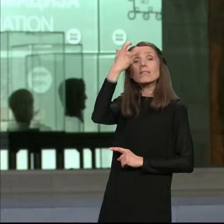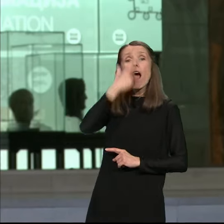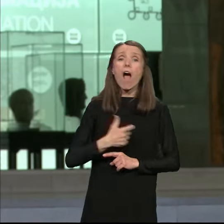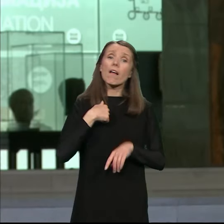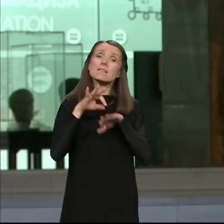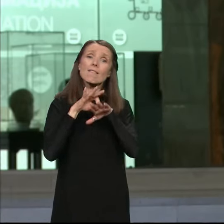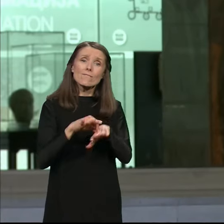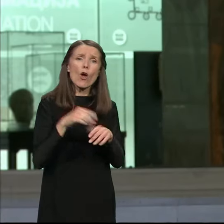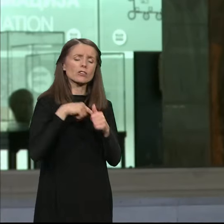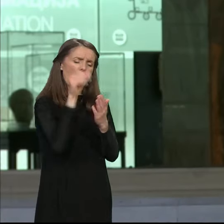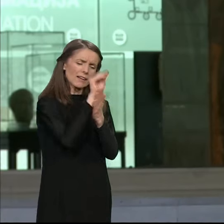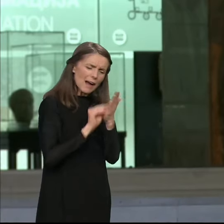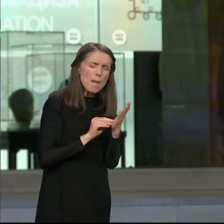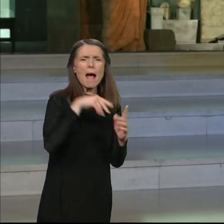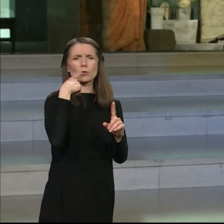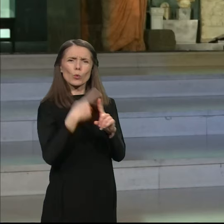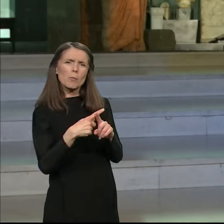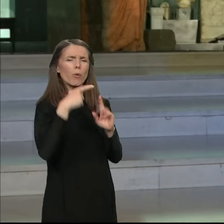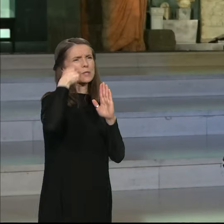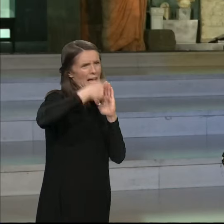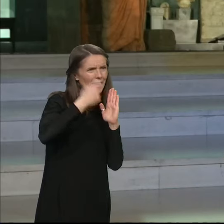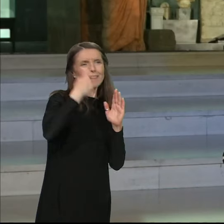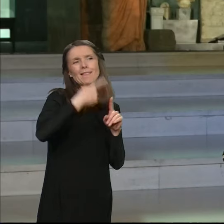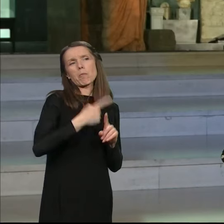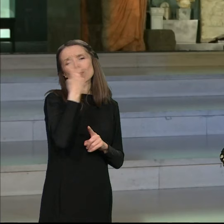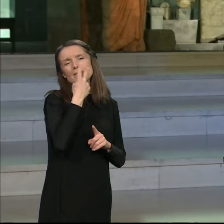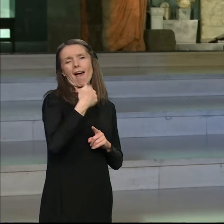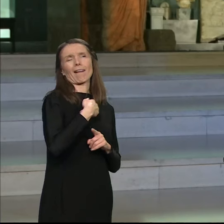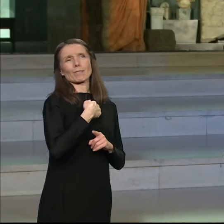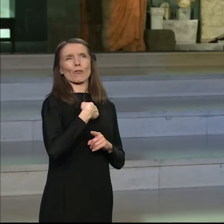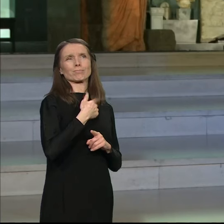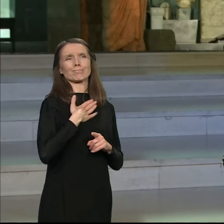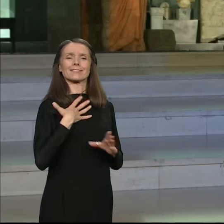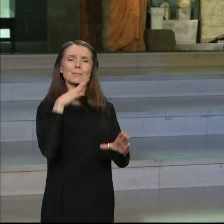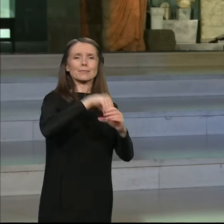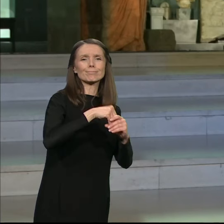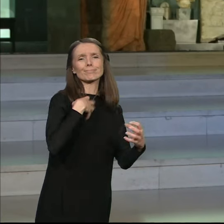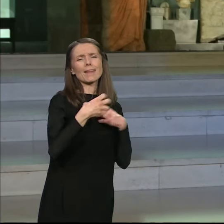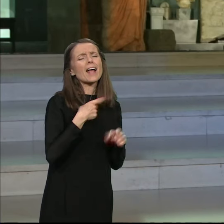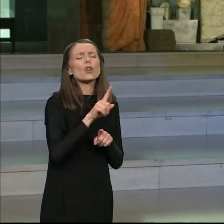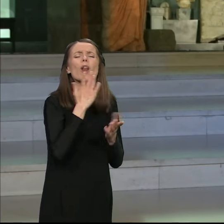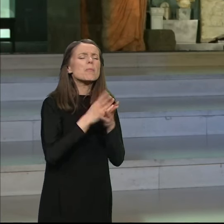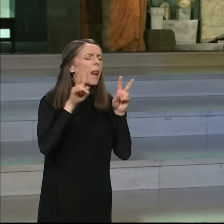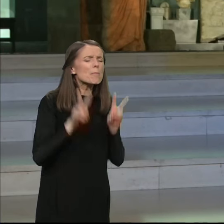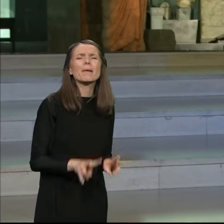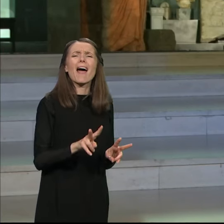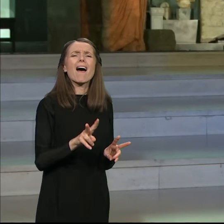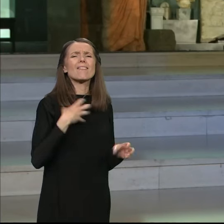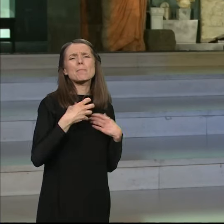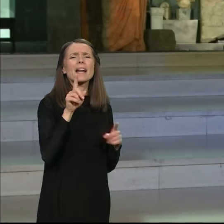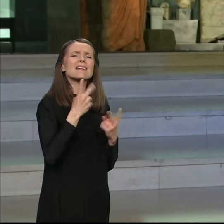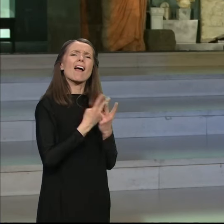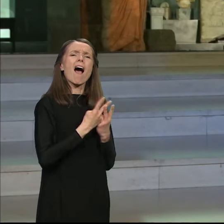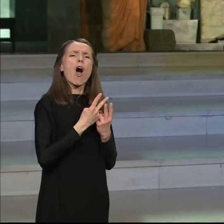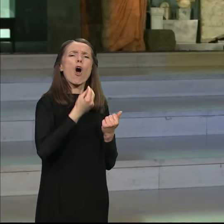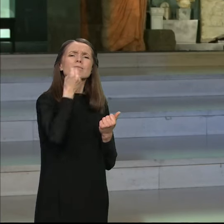i reditelj. Naravno sam i sebi dala nešto da igram. U stvari to nije bila prava predstava, to je bio recital. Jer